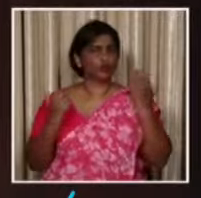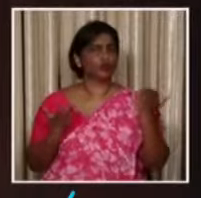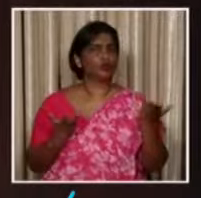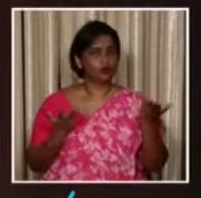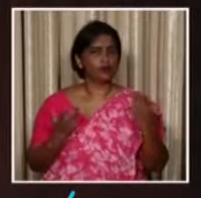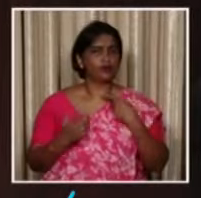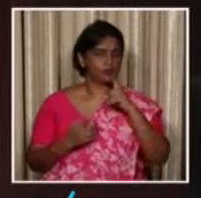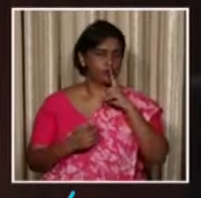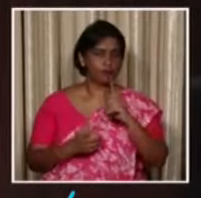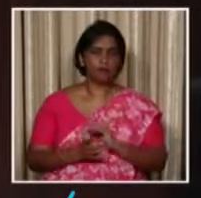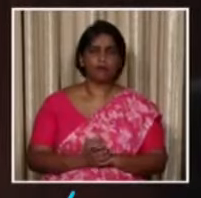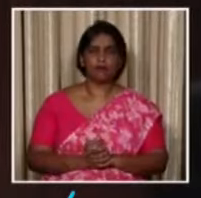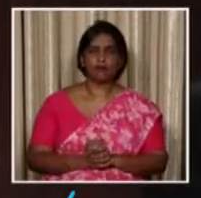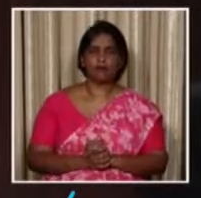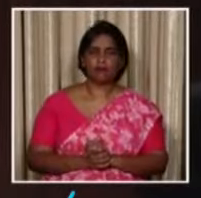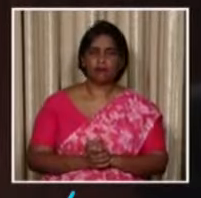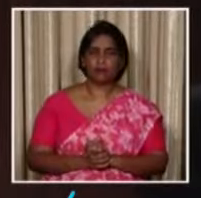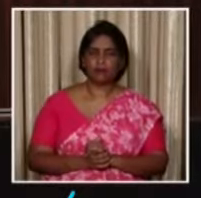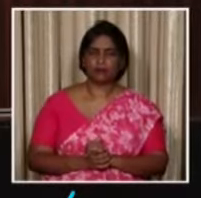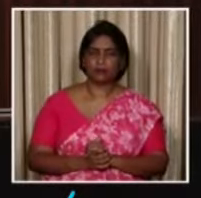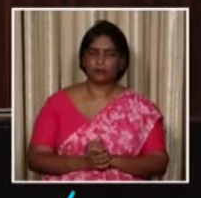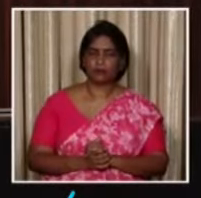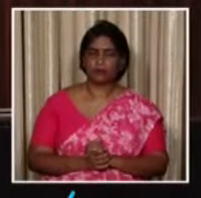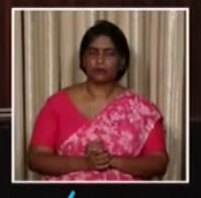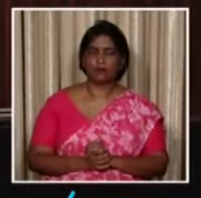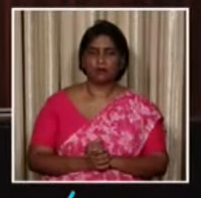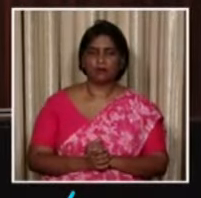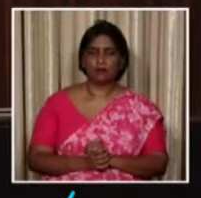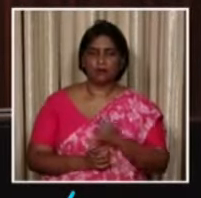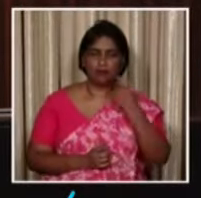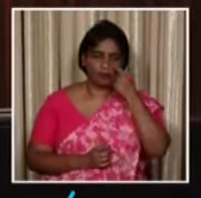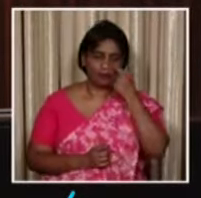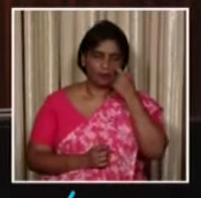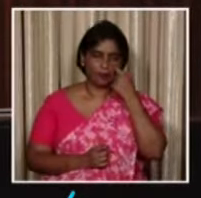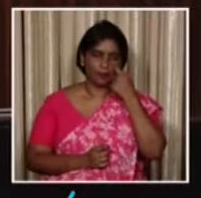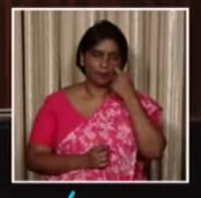වැඩක් ඒකයි මම මේ මතු කරේ ගරු අධිකරණ මැතිතුමා ගරු ගරු සභාපති